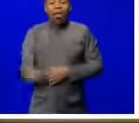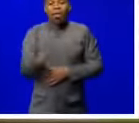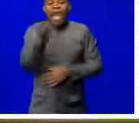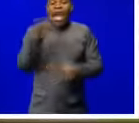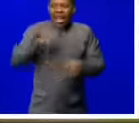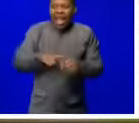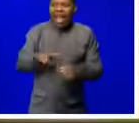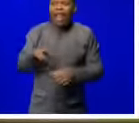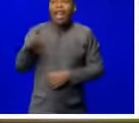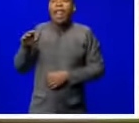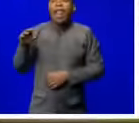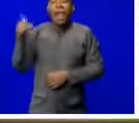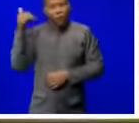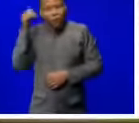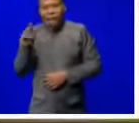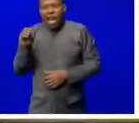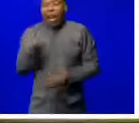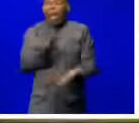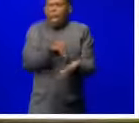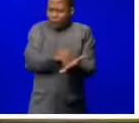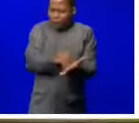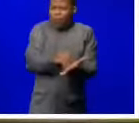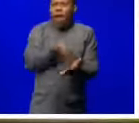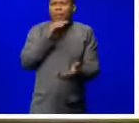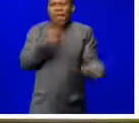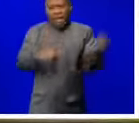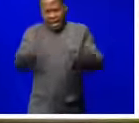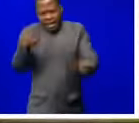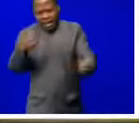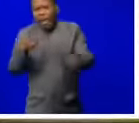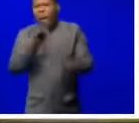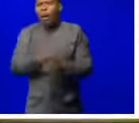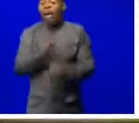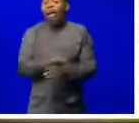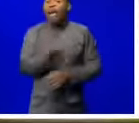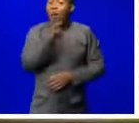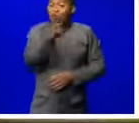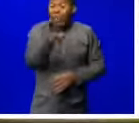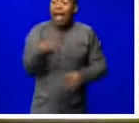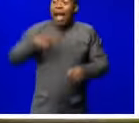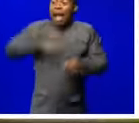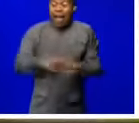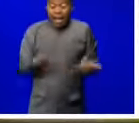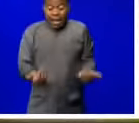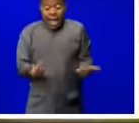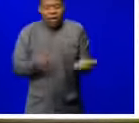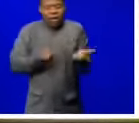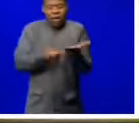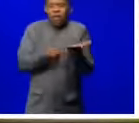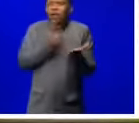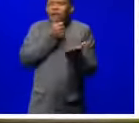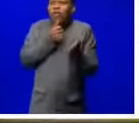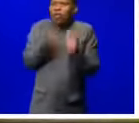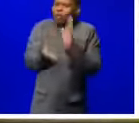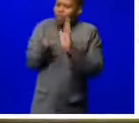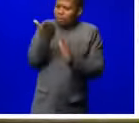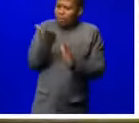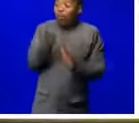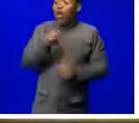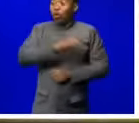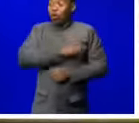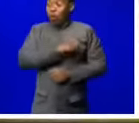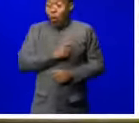ke sekungcono sebayazama kuyibona le technology liqinise ukuthi vele sesibadzala leaning lethu kule tindwe